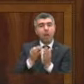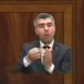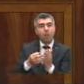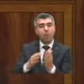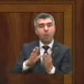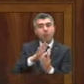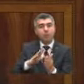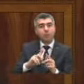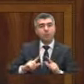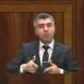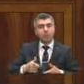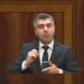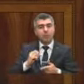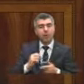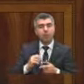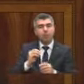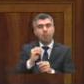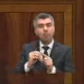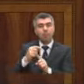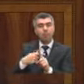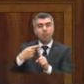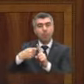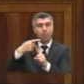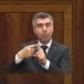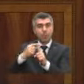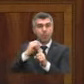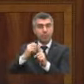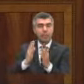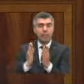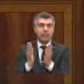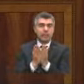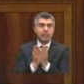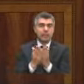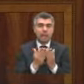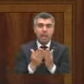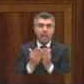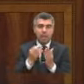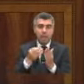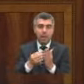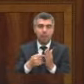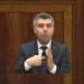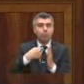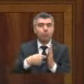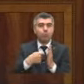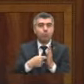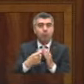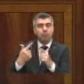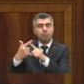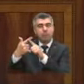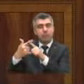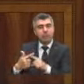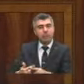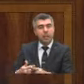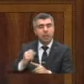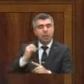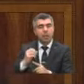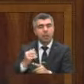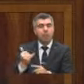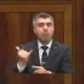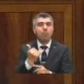ومضاعفة الحصة المخصصة لقطاع التعليم من خلال تمويل مشاريع استثمارية تهم